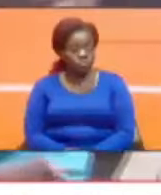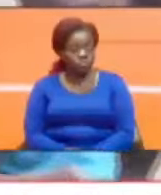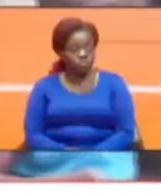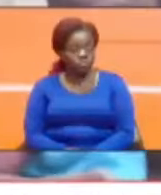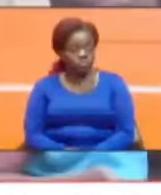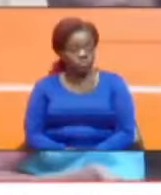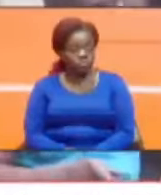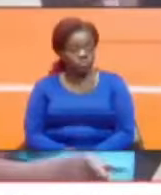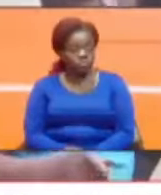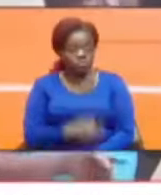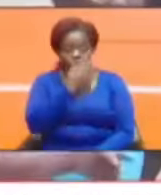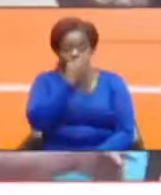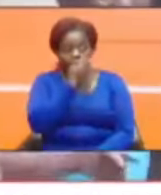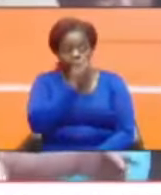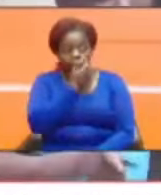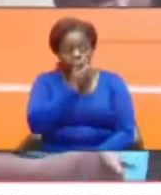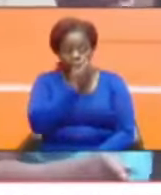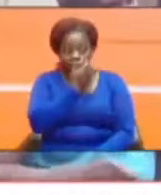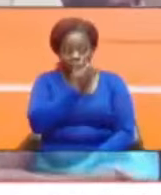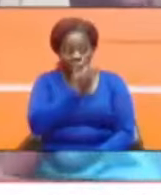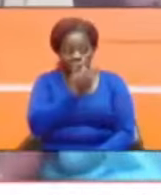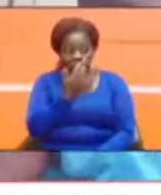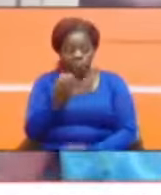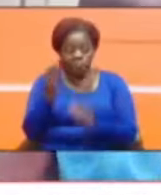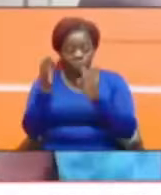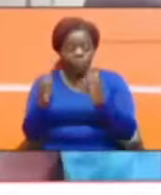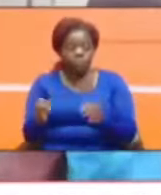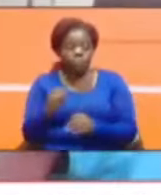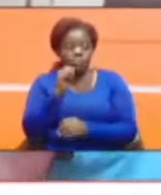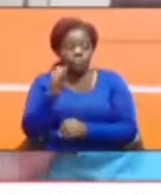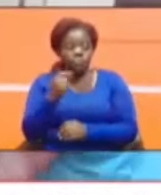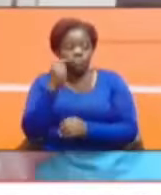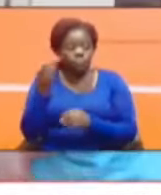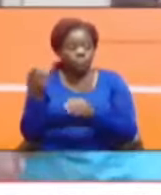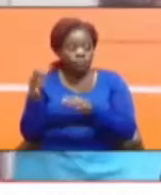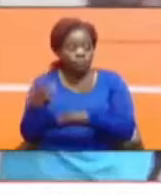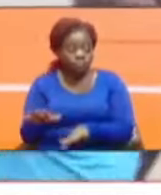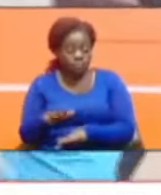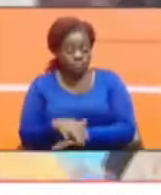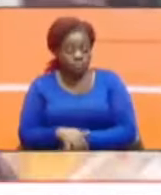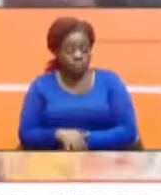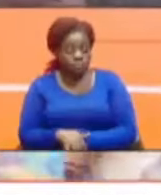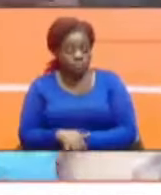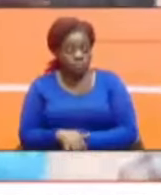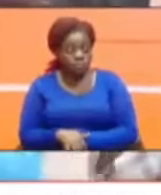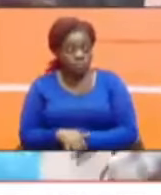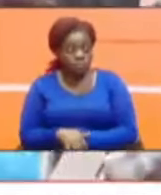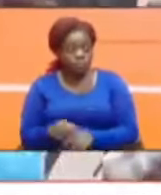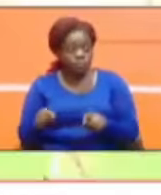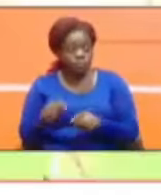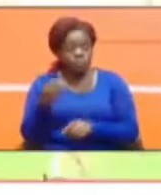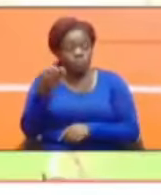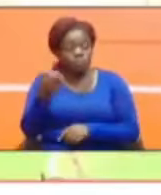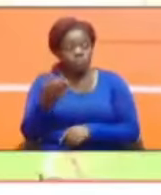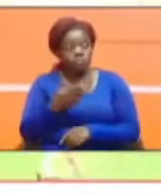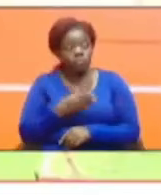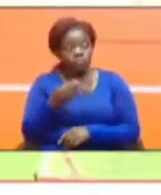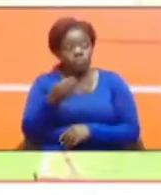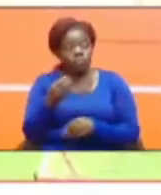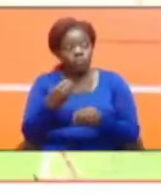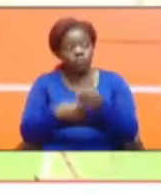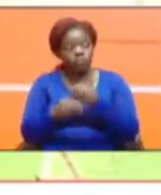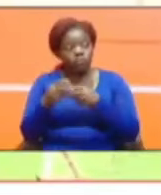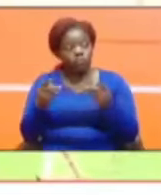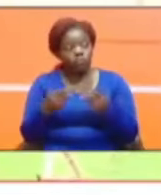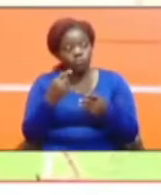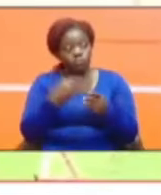Oba lwaki atwala maama mu Kkooti ng'ebintu bya mukadde yafa? Nante za yari ina sente zikulao. Nane zike